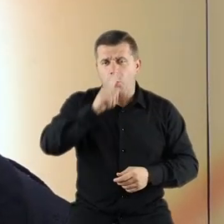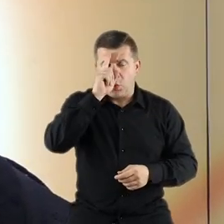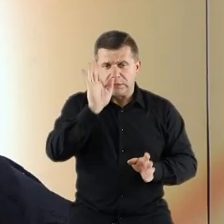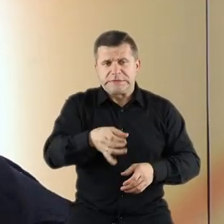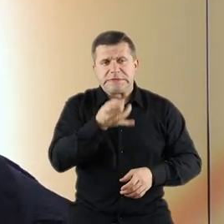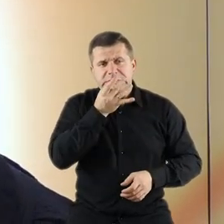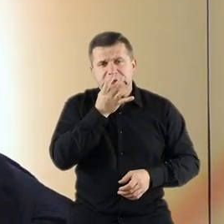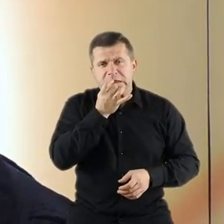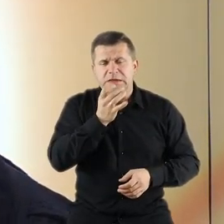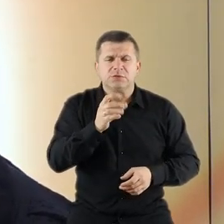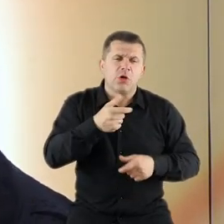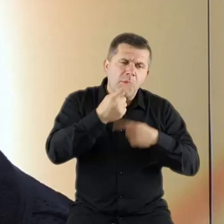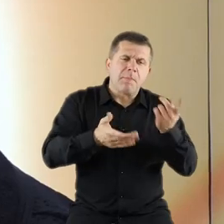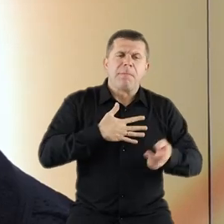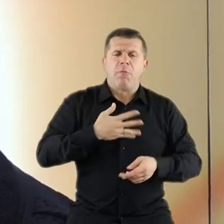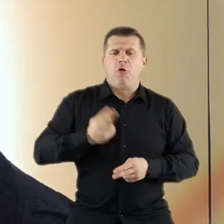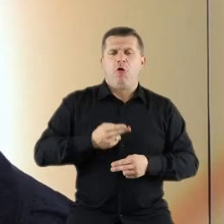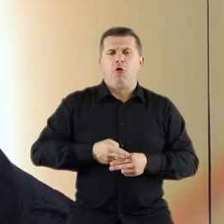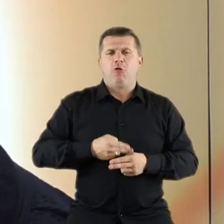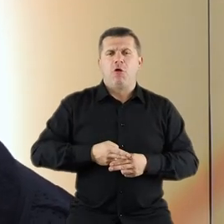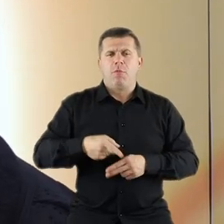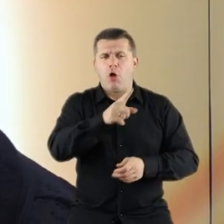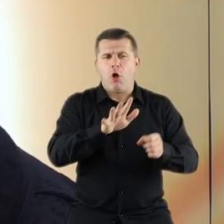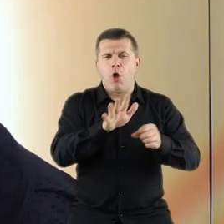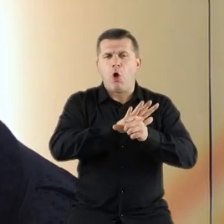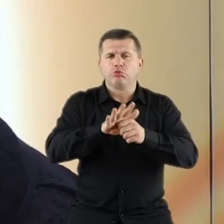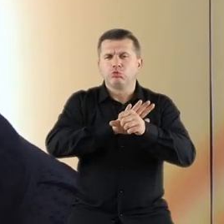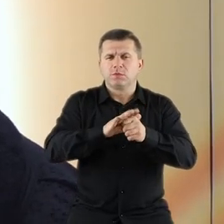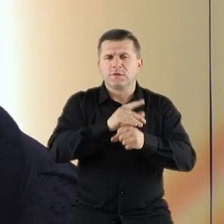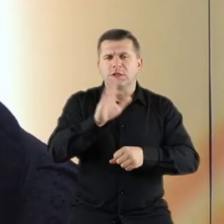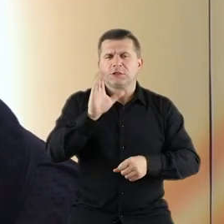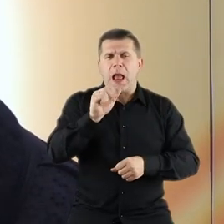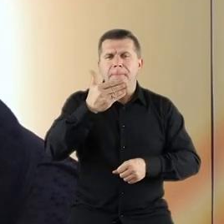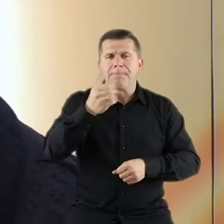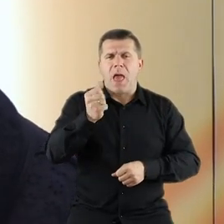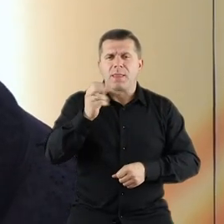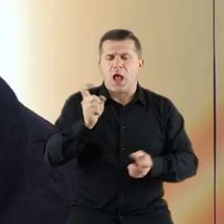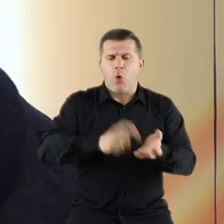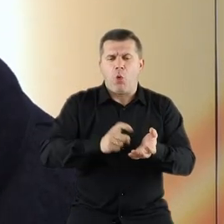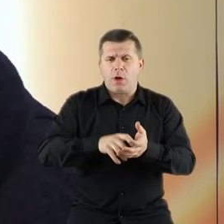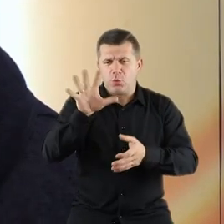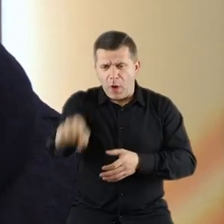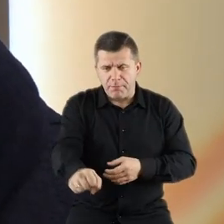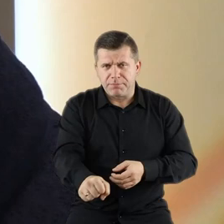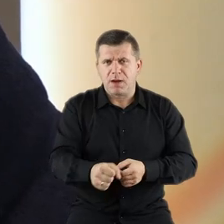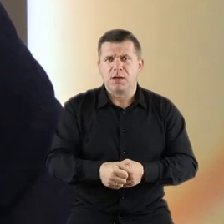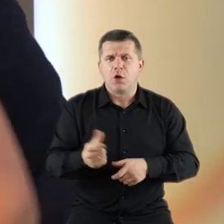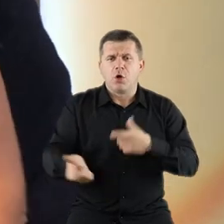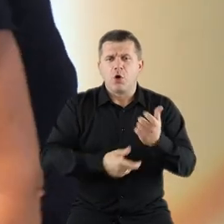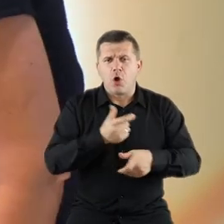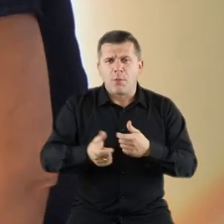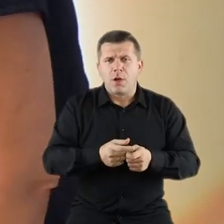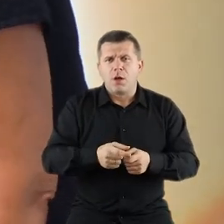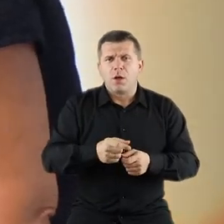ludzie po skarżyli się na swojej choroby oszustka przeistoczyć przeistoczyła się w szansę kazała złapać kurę chodzącą po zagrodzie